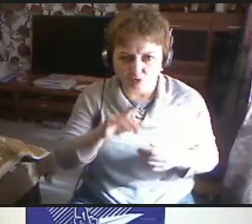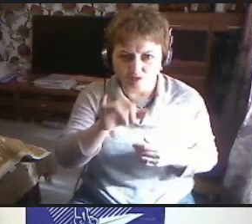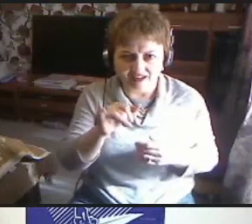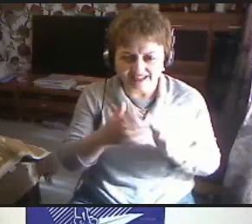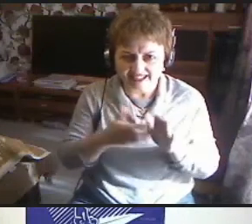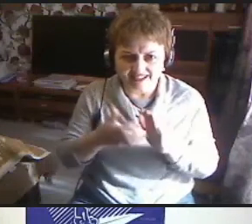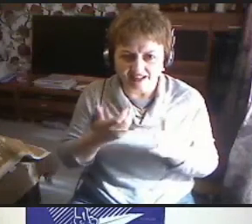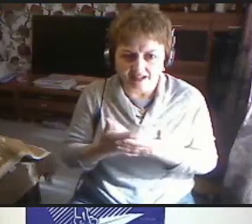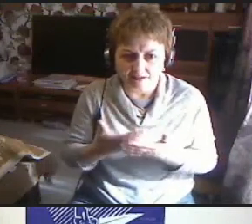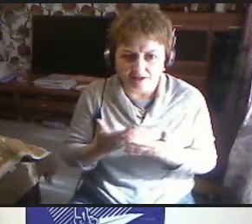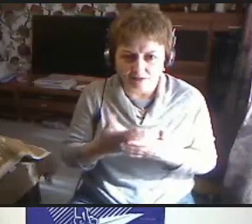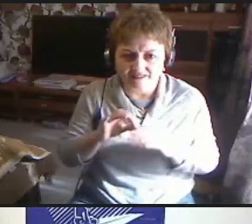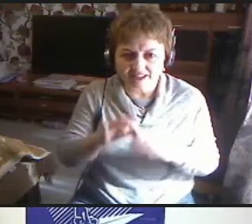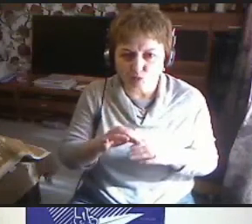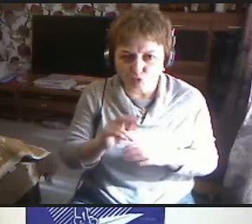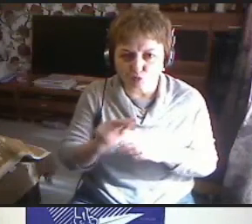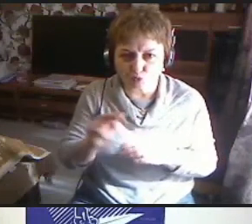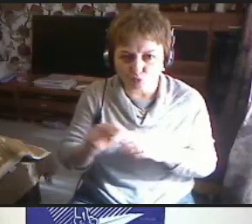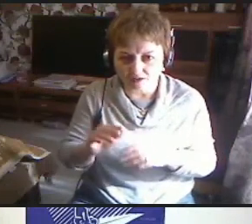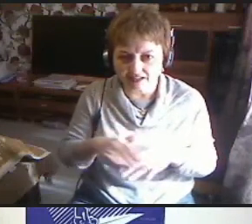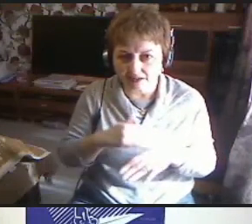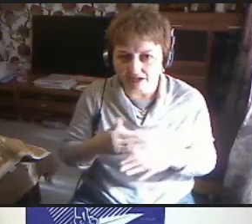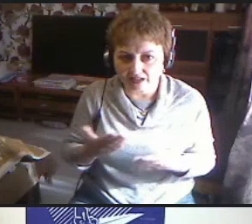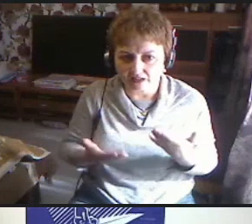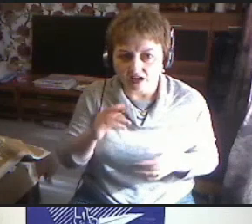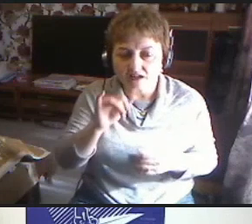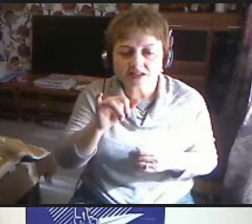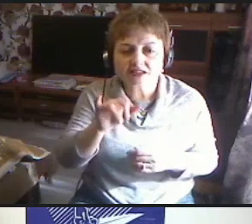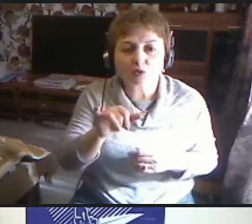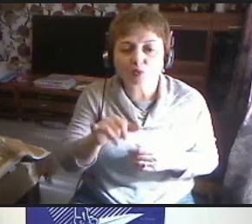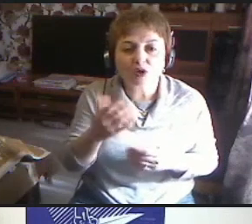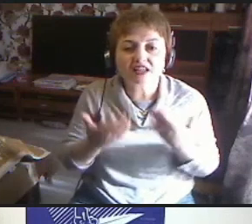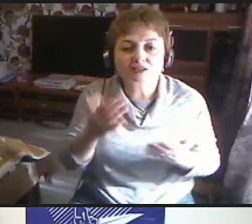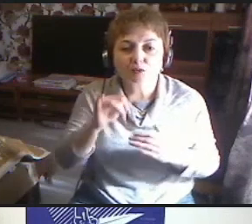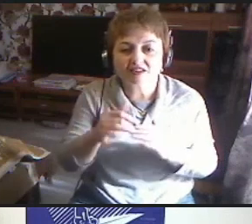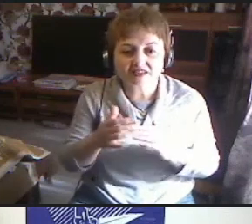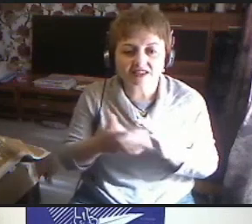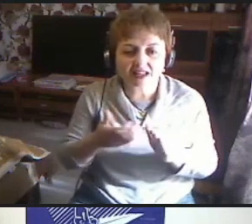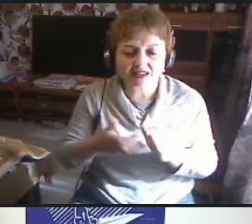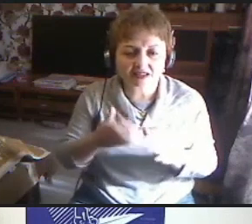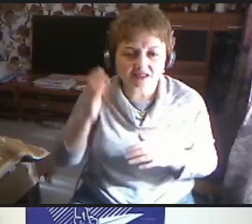не хватает, например, ведущих уроков доброты, если у вас